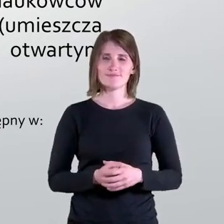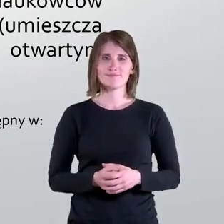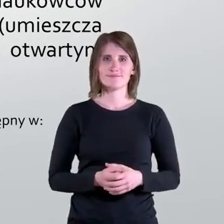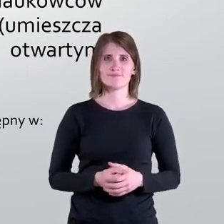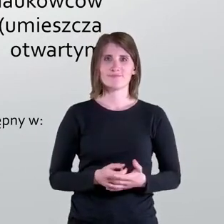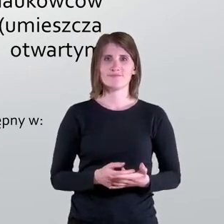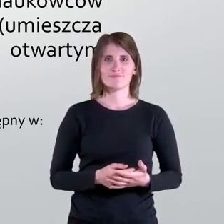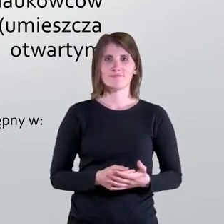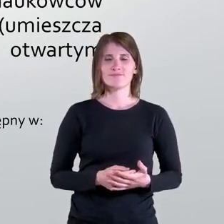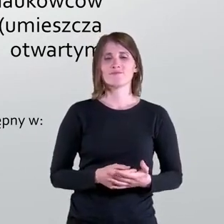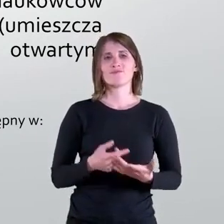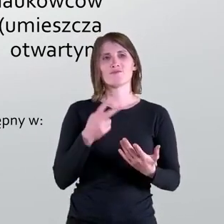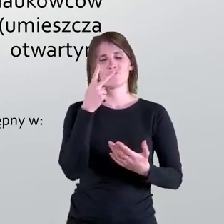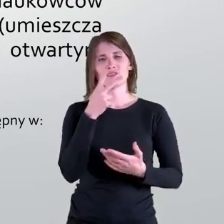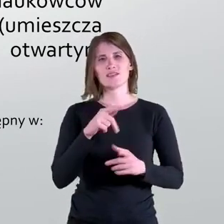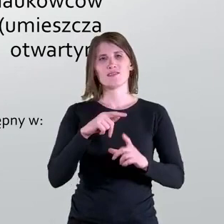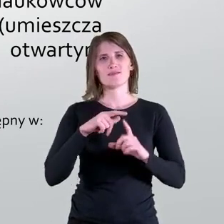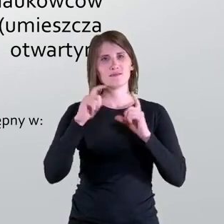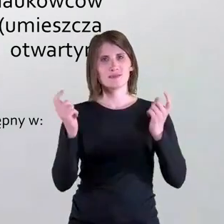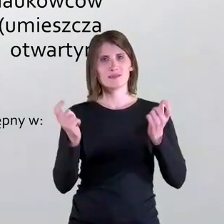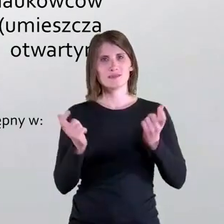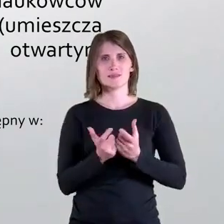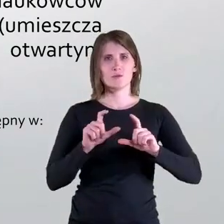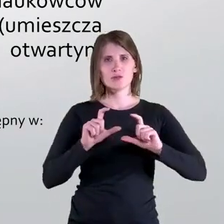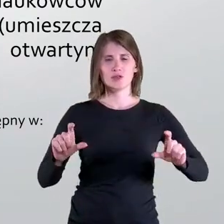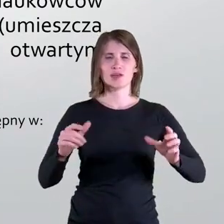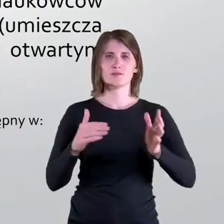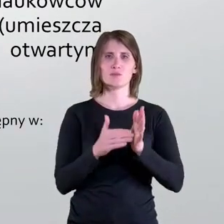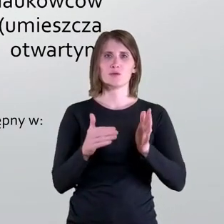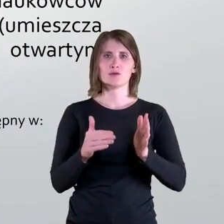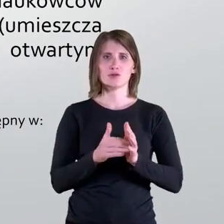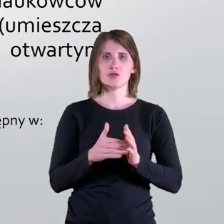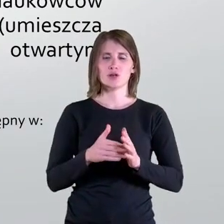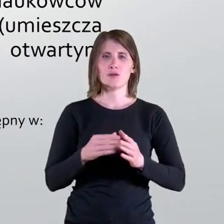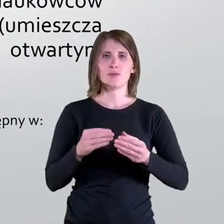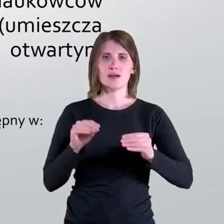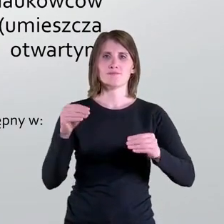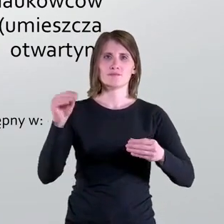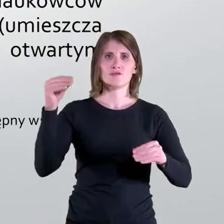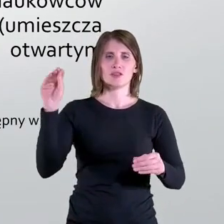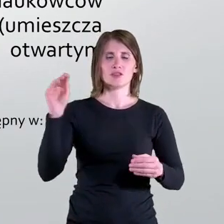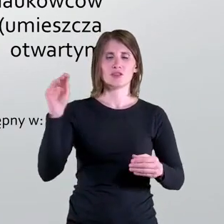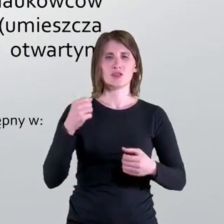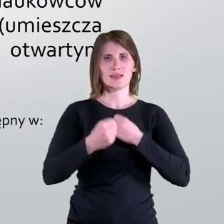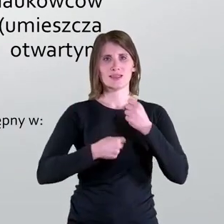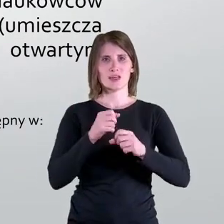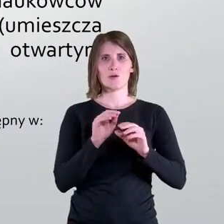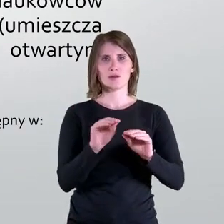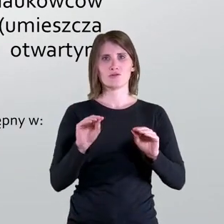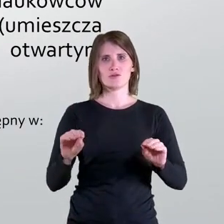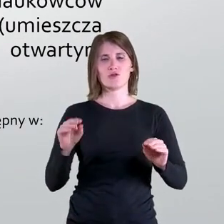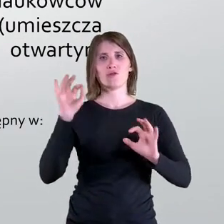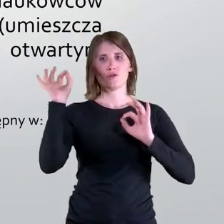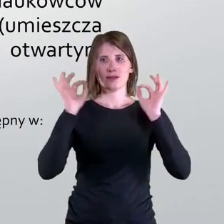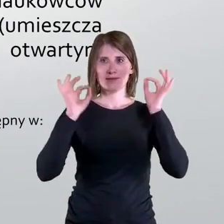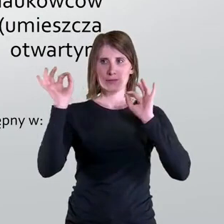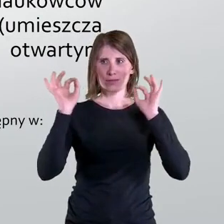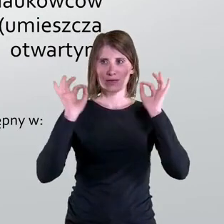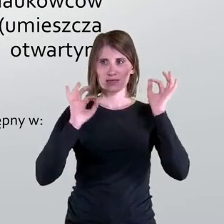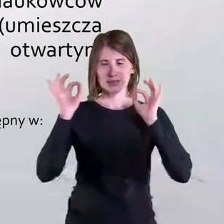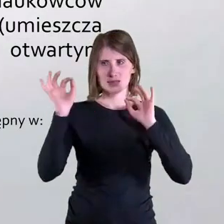ciągle śmietankę potrzeby zwiększenia działań szkoleniowo informacyjny